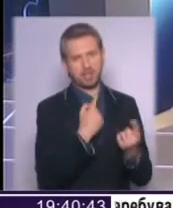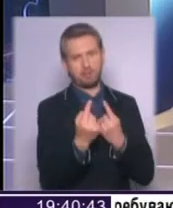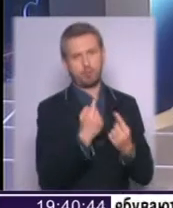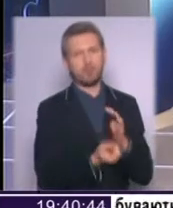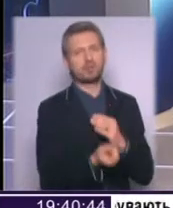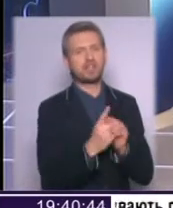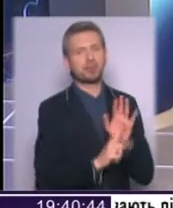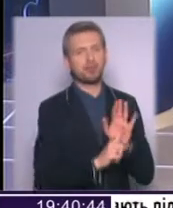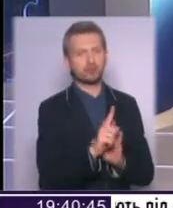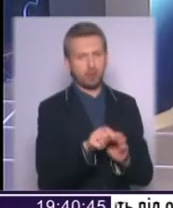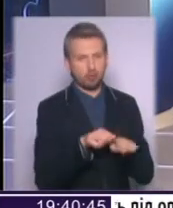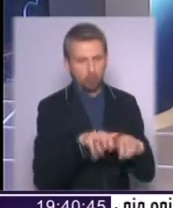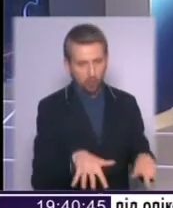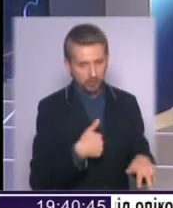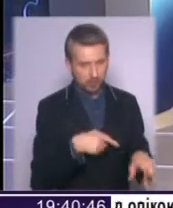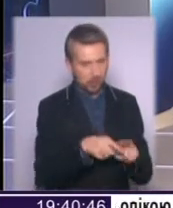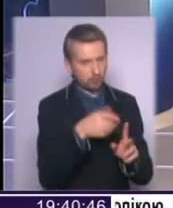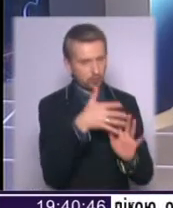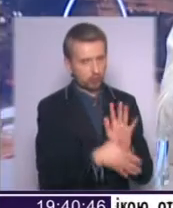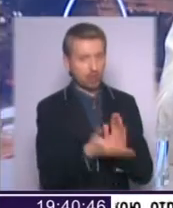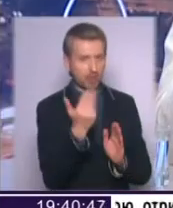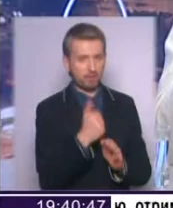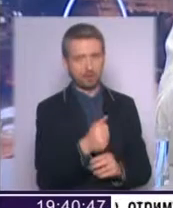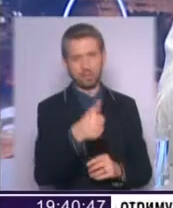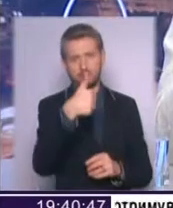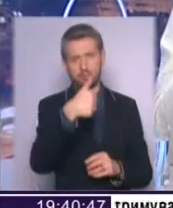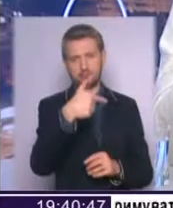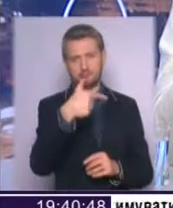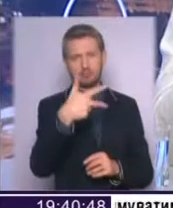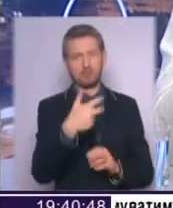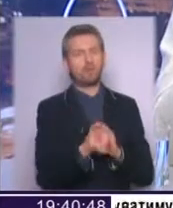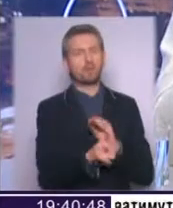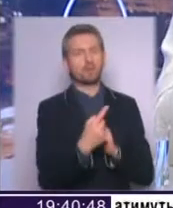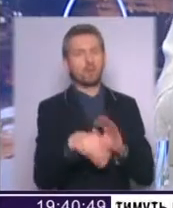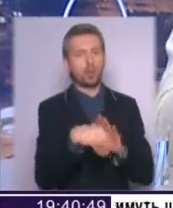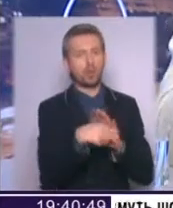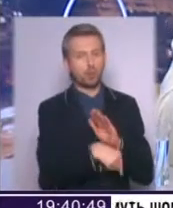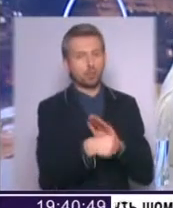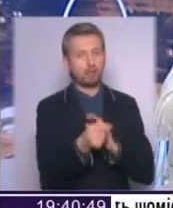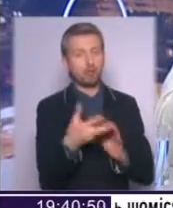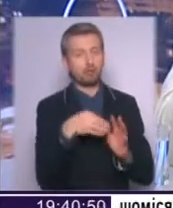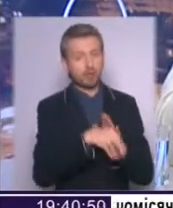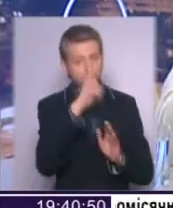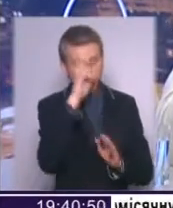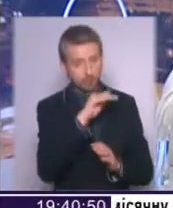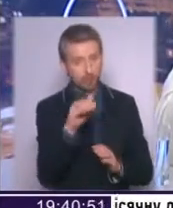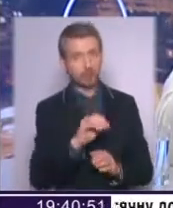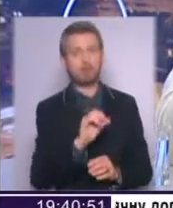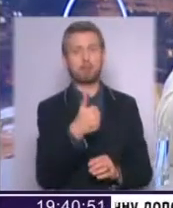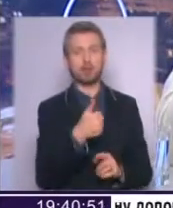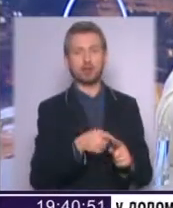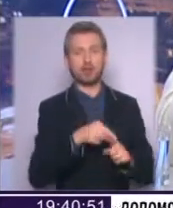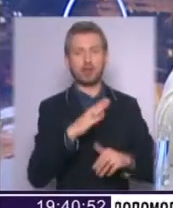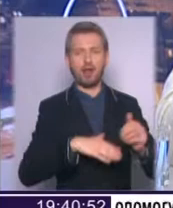звідки починається корінь. Я так зрозумів. Ну, давайте, три пункти, від чого походить корупція. Взагалі, в тому числі державного рівня. Перше, це кадрове